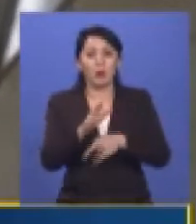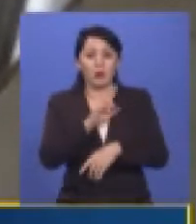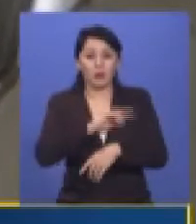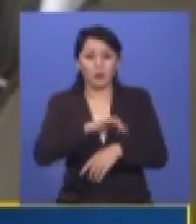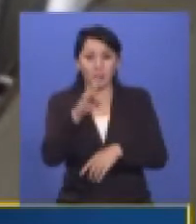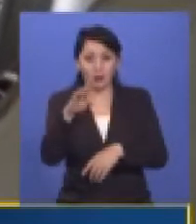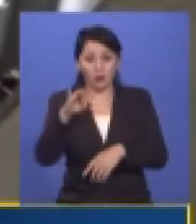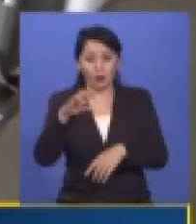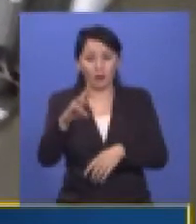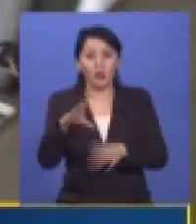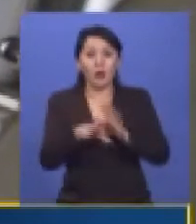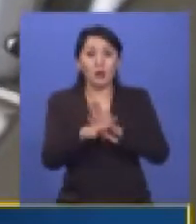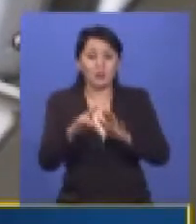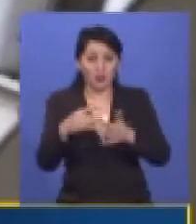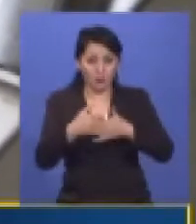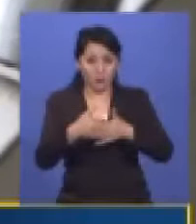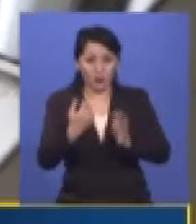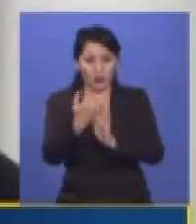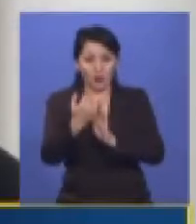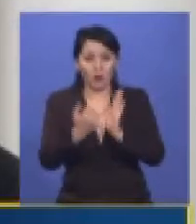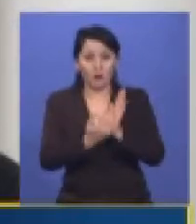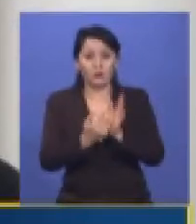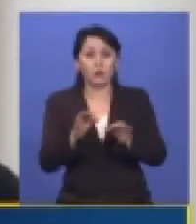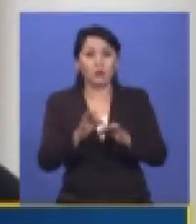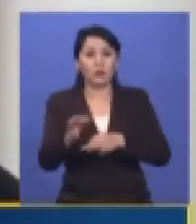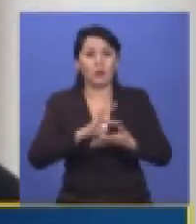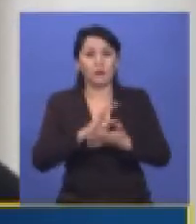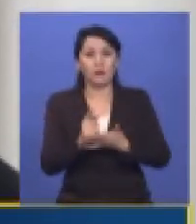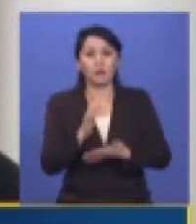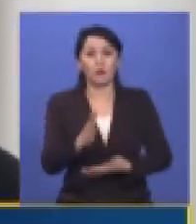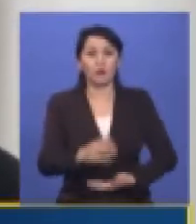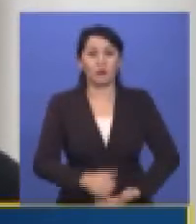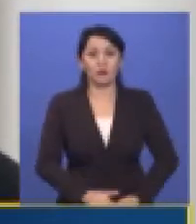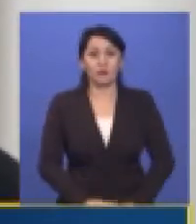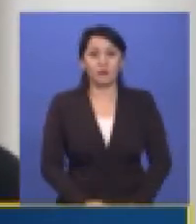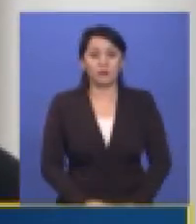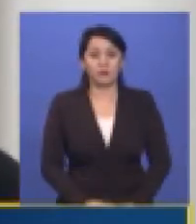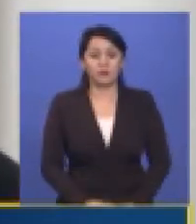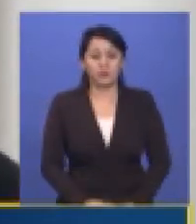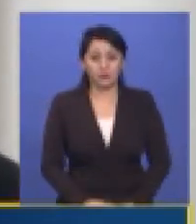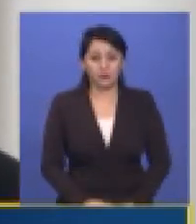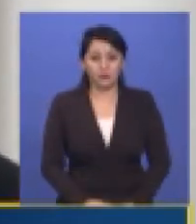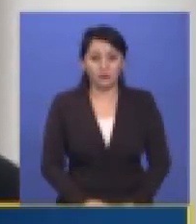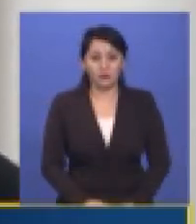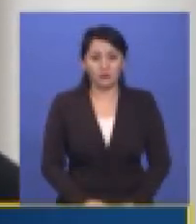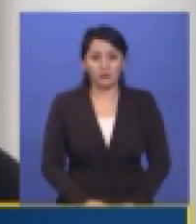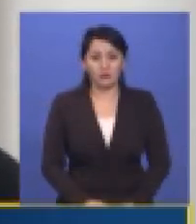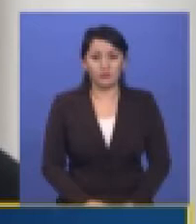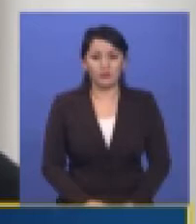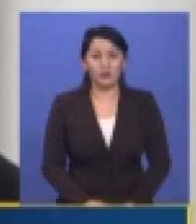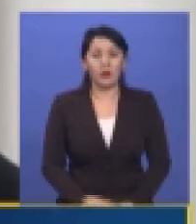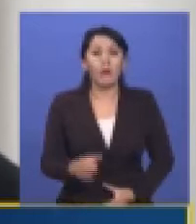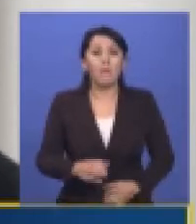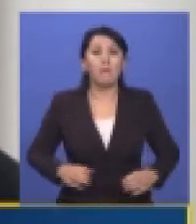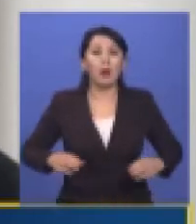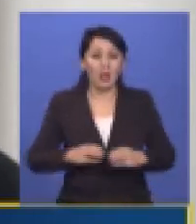Отан партиясының сайлауалды бағдарламасы бүкіл салаларды қамтиды. Предвыборная программа партии, которая была разработана.